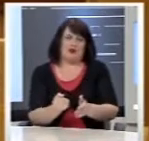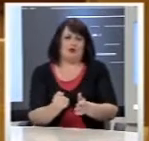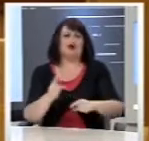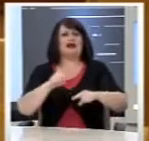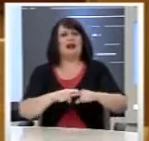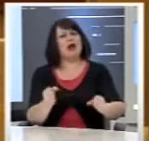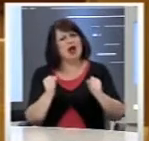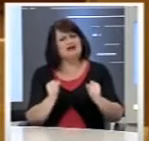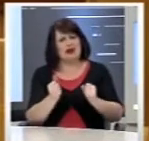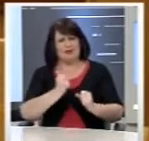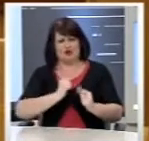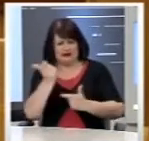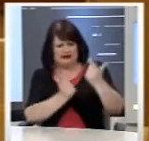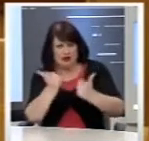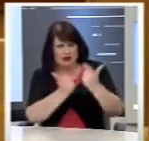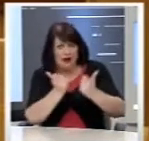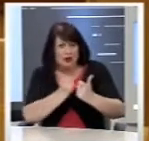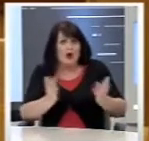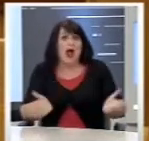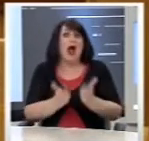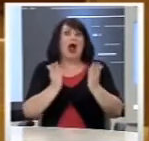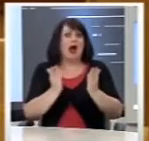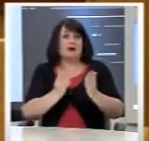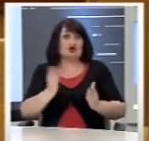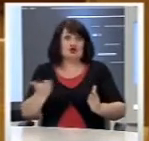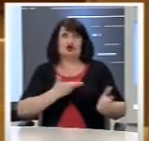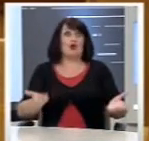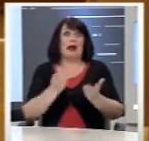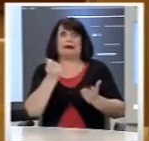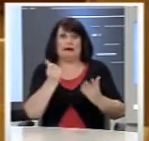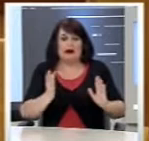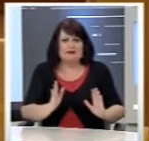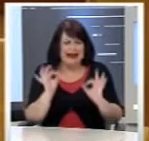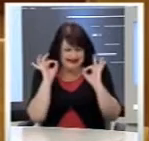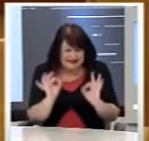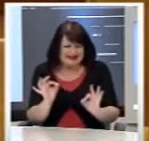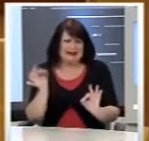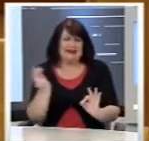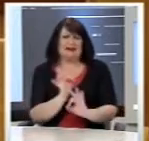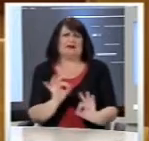βγει με ασφάλεια στις αγορές σε περίπτωση εξωτερικού κλονισμού, ήταν μηδενικά. Και